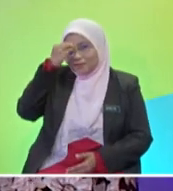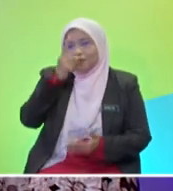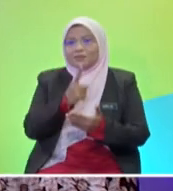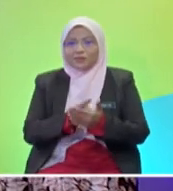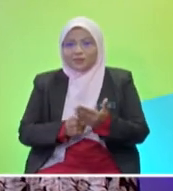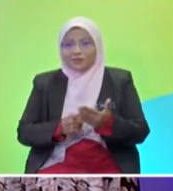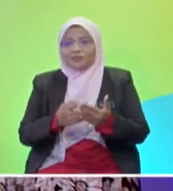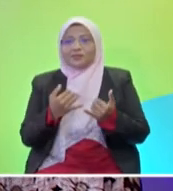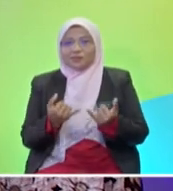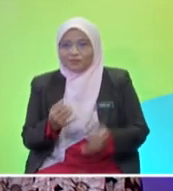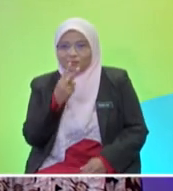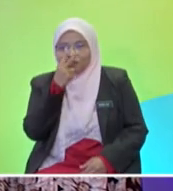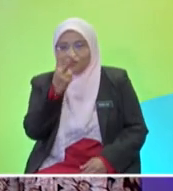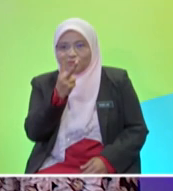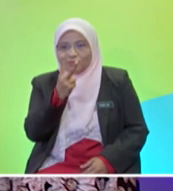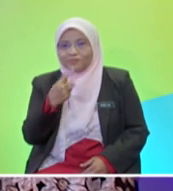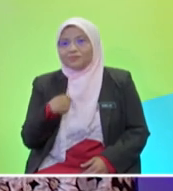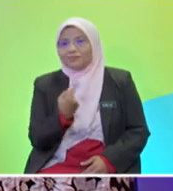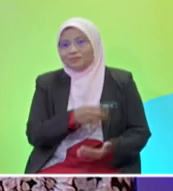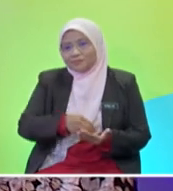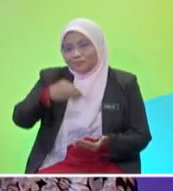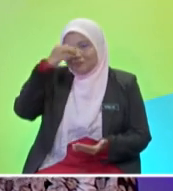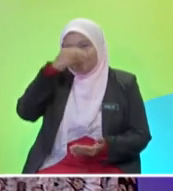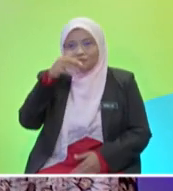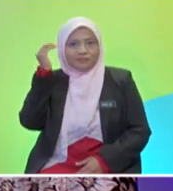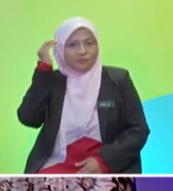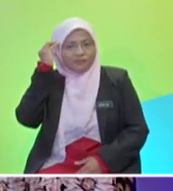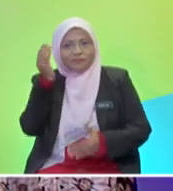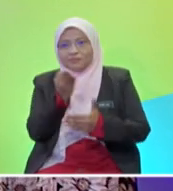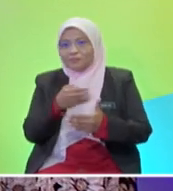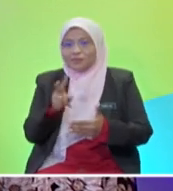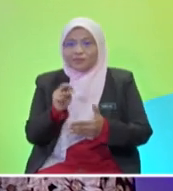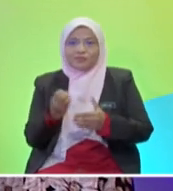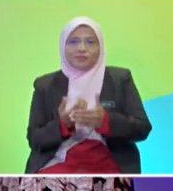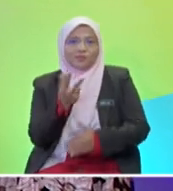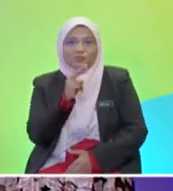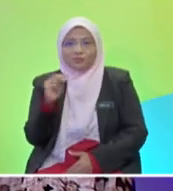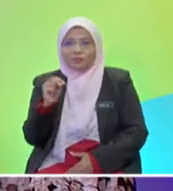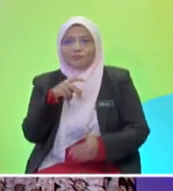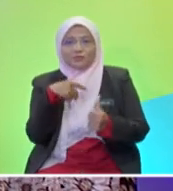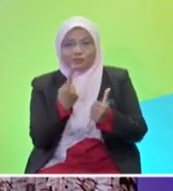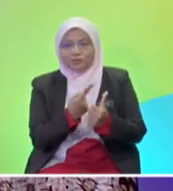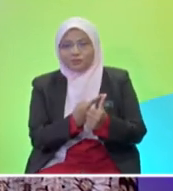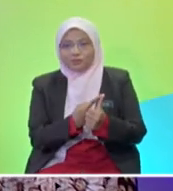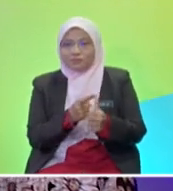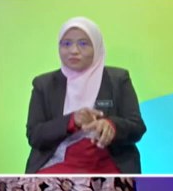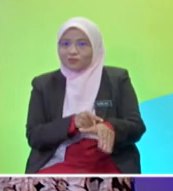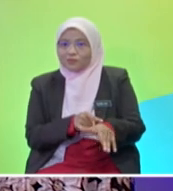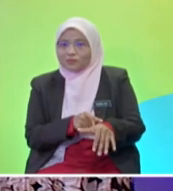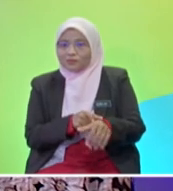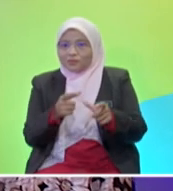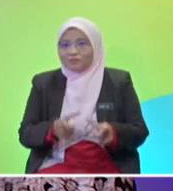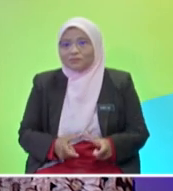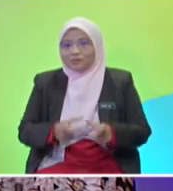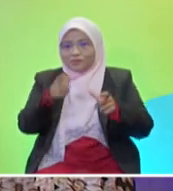sini. Kita akan belajar mengenal pasti bahagian tumbuhan seperti yang pertama, daun, batang,